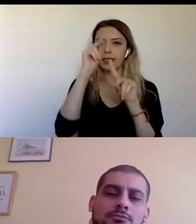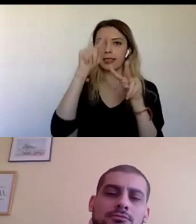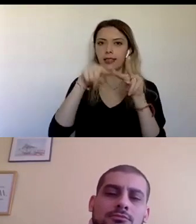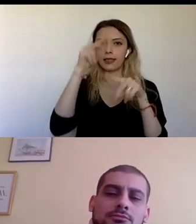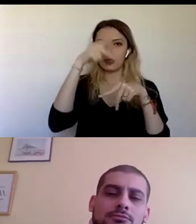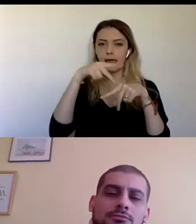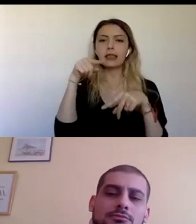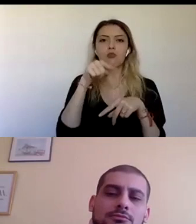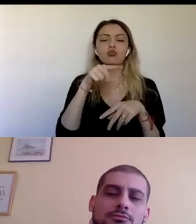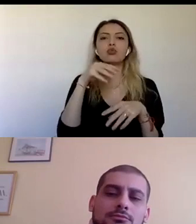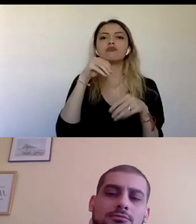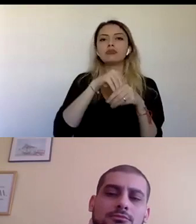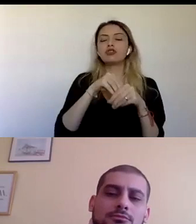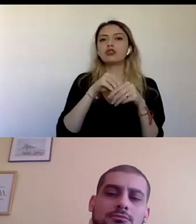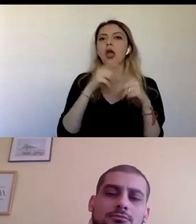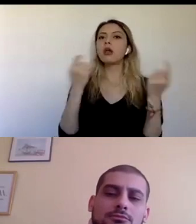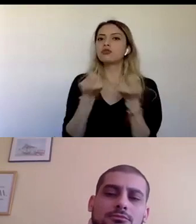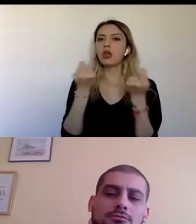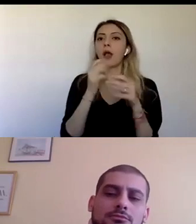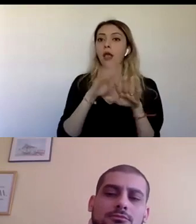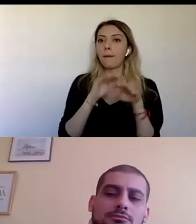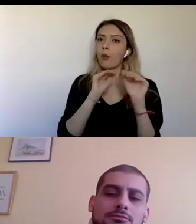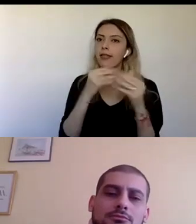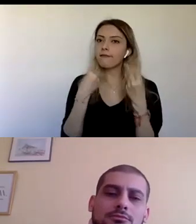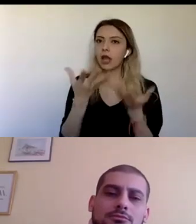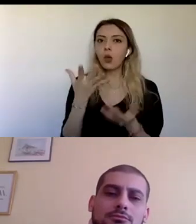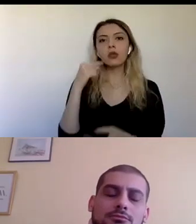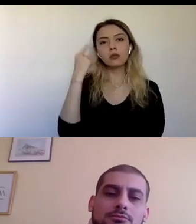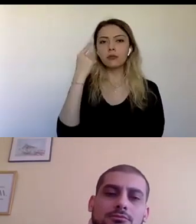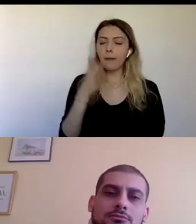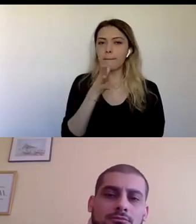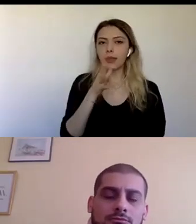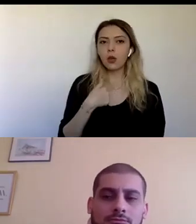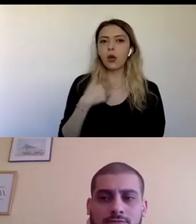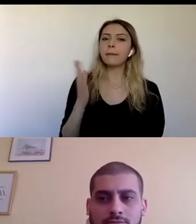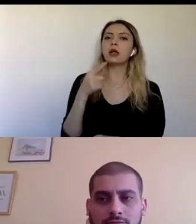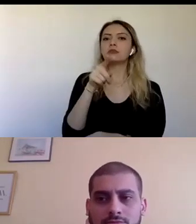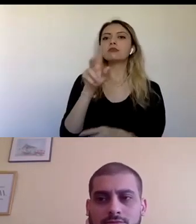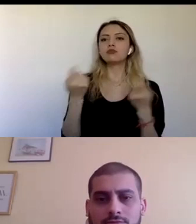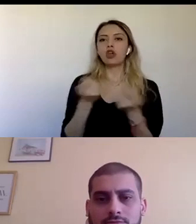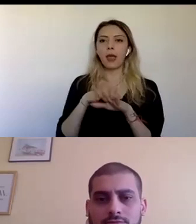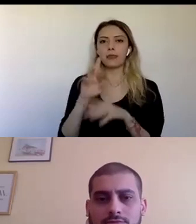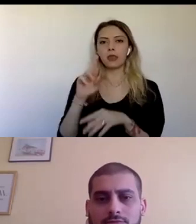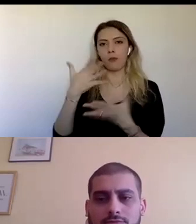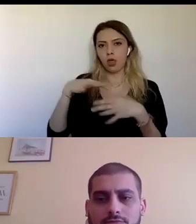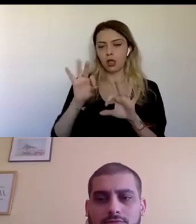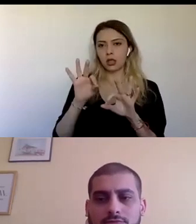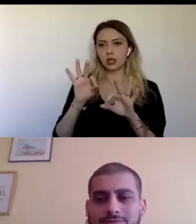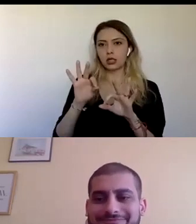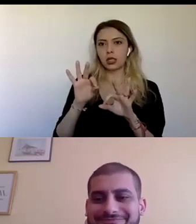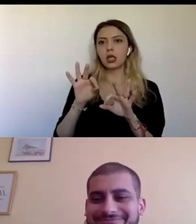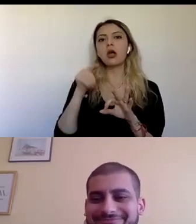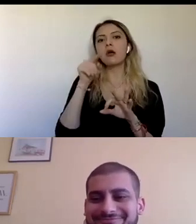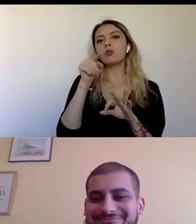bir izleme çalışmanızın çıktısını daha görsel hale getirmek istiyorsanız etkiniz ekibiyle bu konuda iletişime geçebilirsiniz. Ben